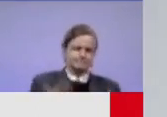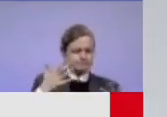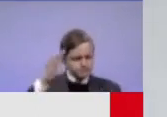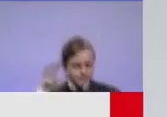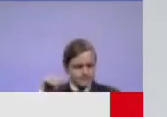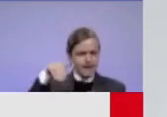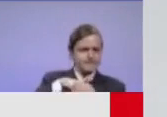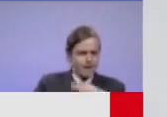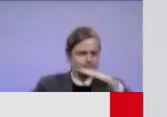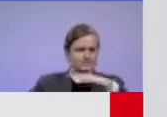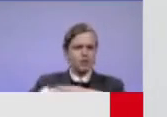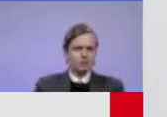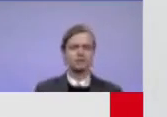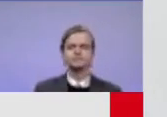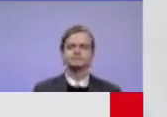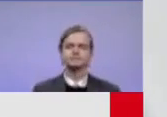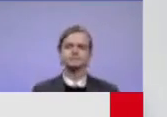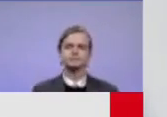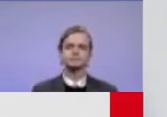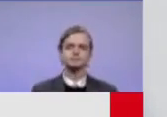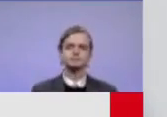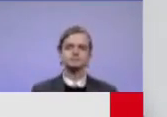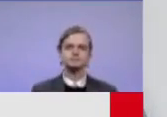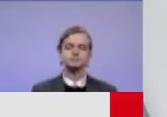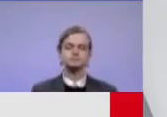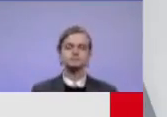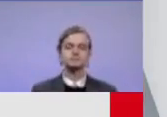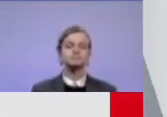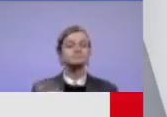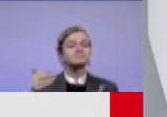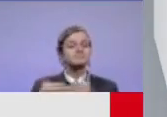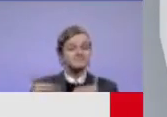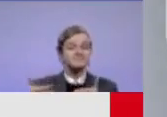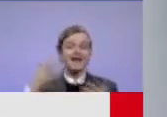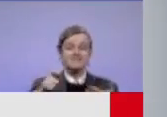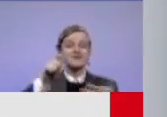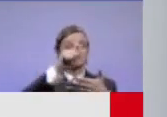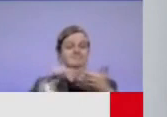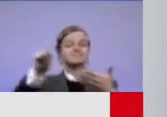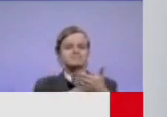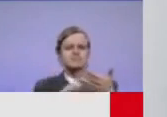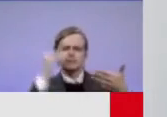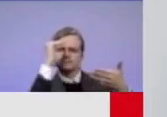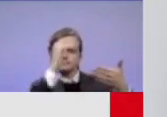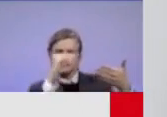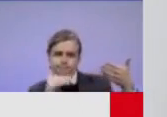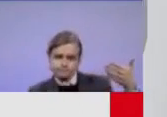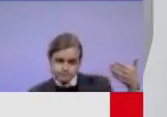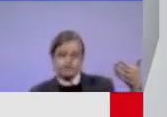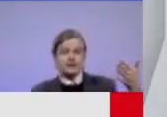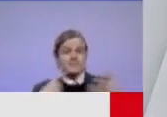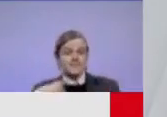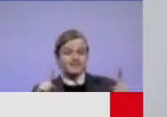acest obiectiv să devină realitate. Și vă mulțumim că ați inclus acest subiect în